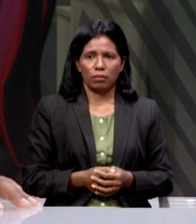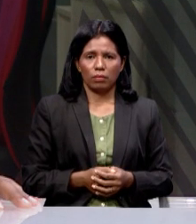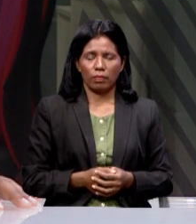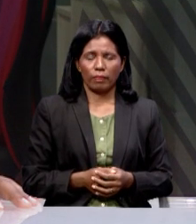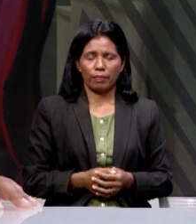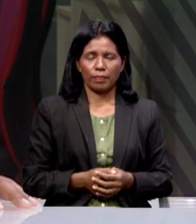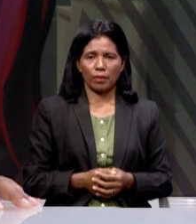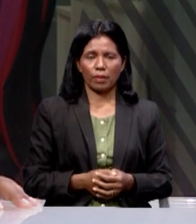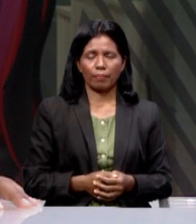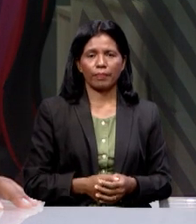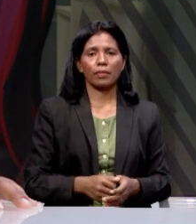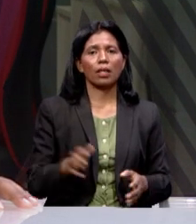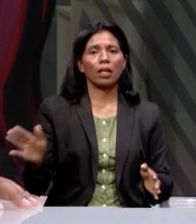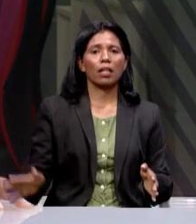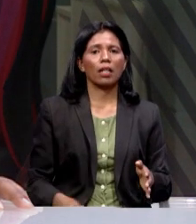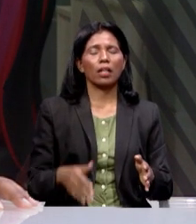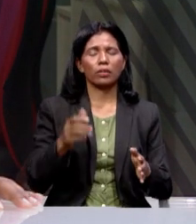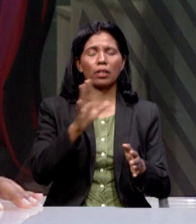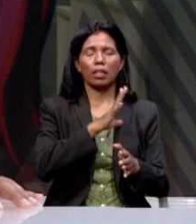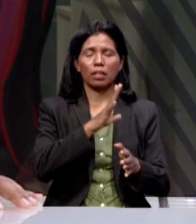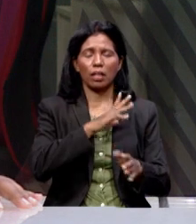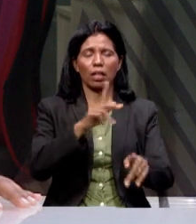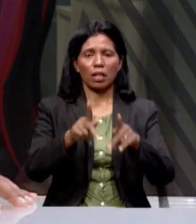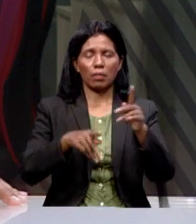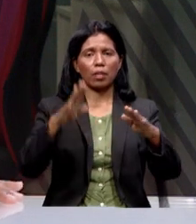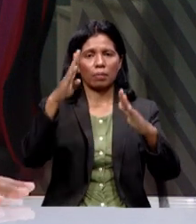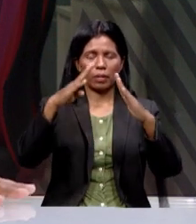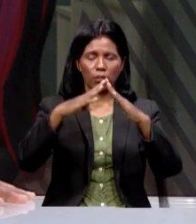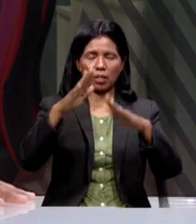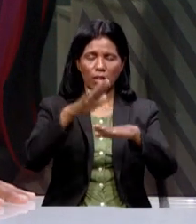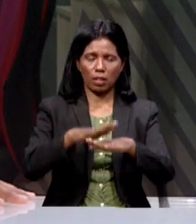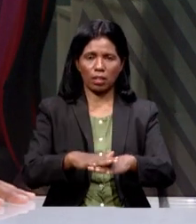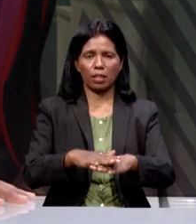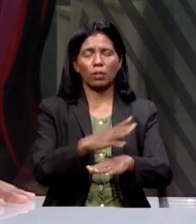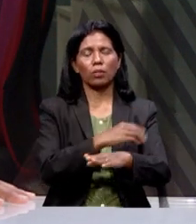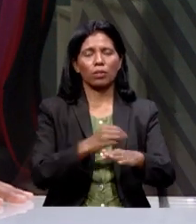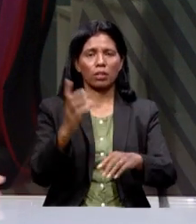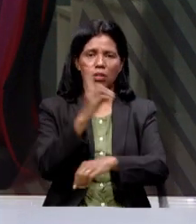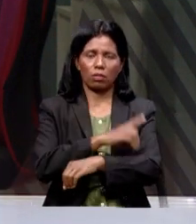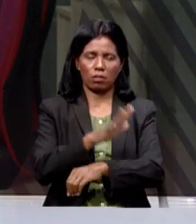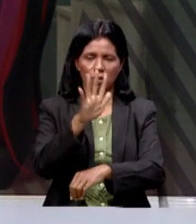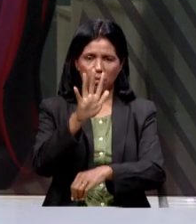Asu hei hela nai nebe umahanehan kauza husi renak doko durante loron lima.